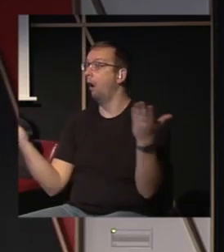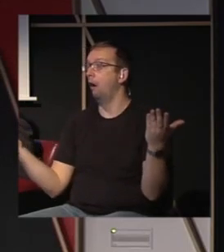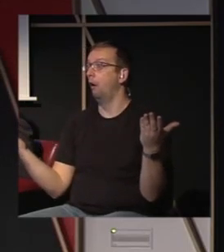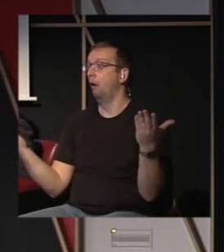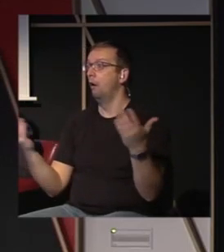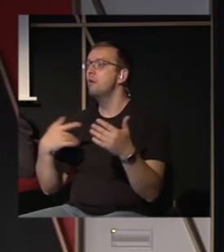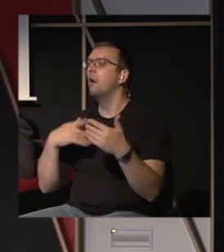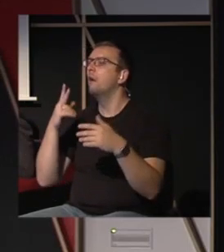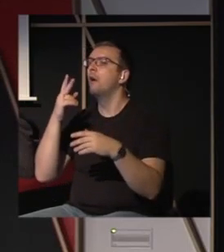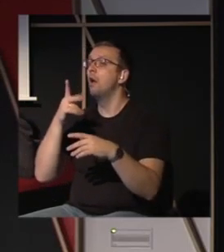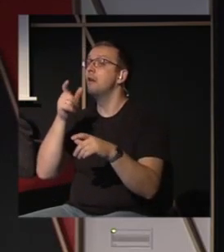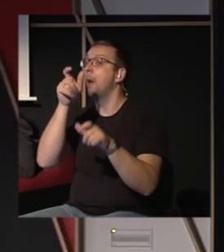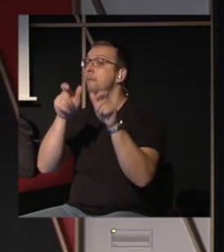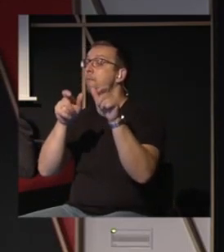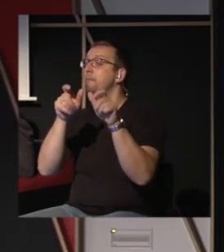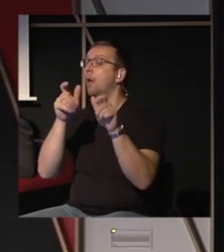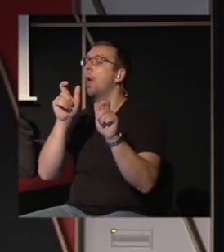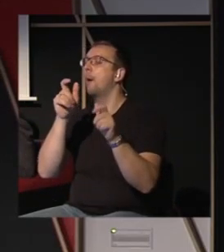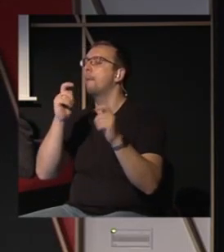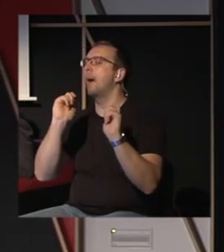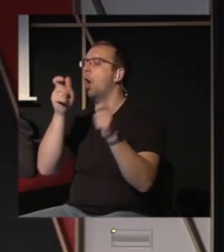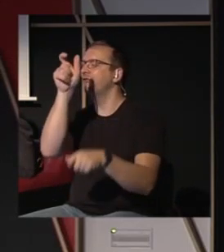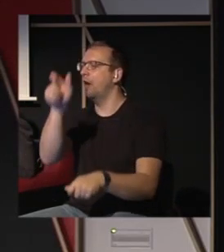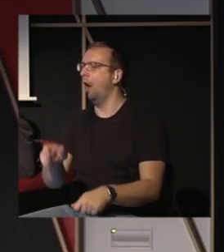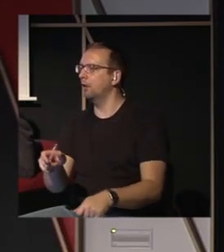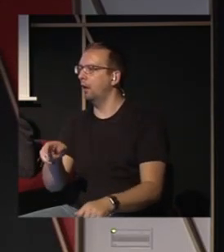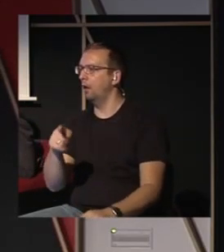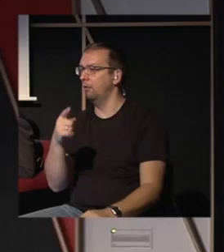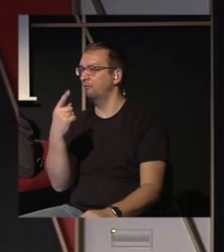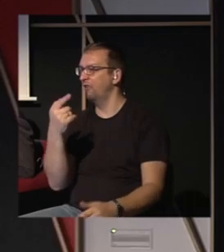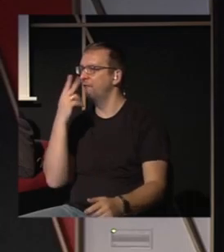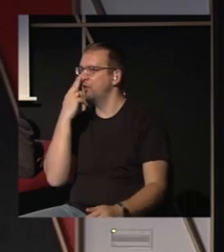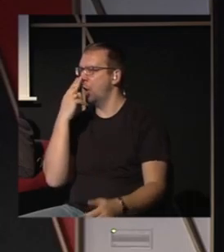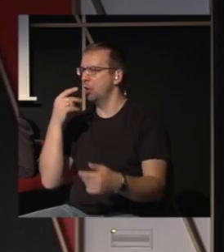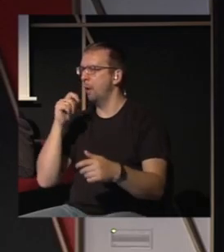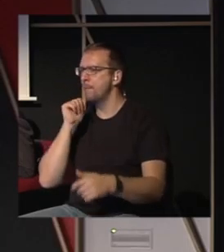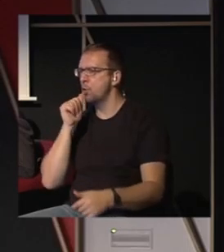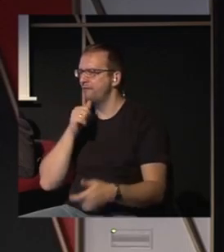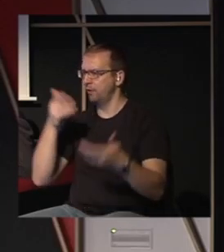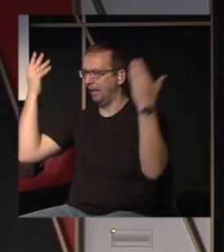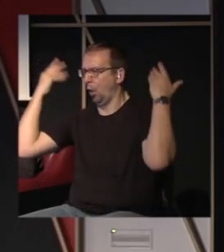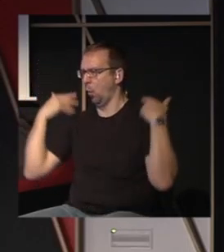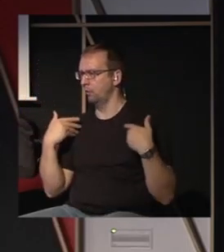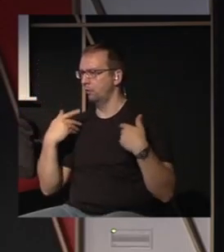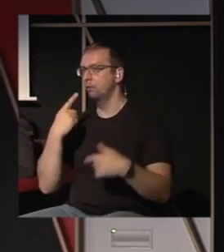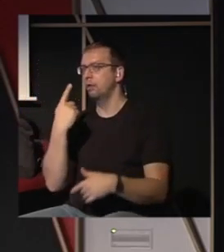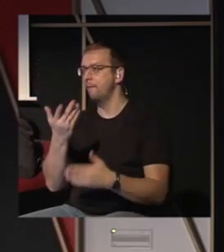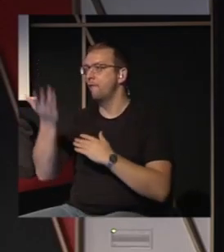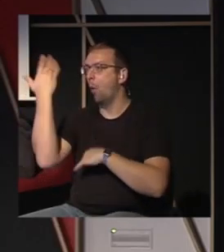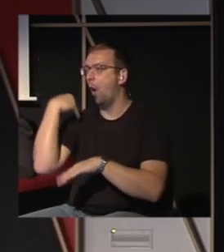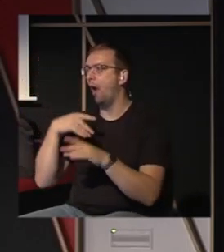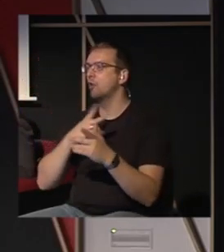beruflichen Background bringen die einzelnen Behindertenfernbeauftragten mit? Also sind die irgendwie kommen die aus der sozialen Arbeit